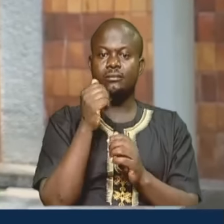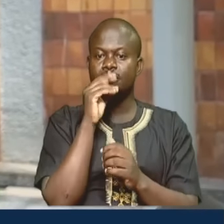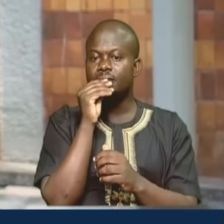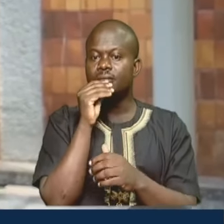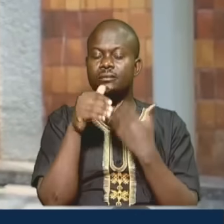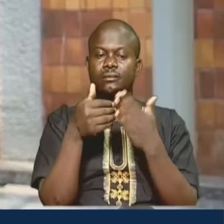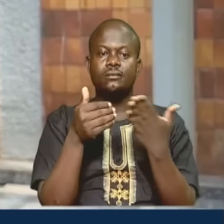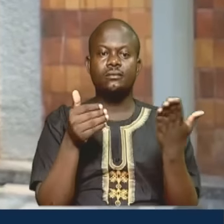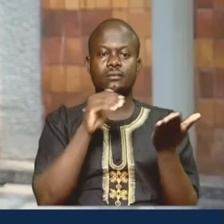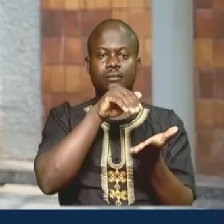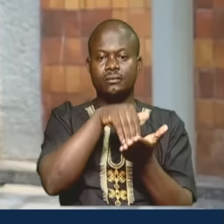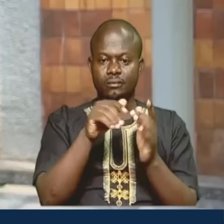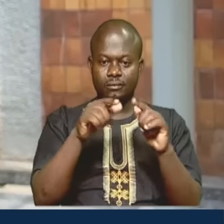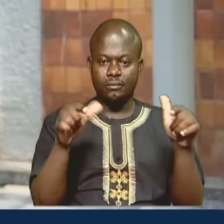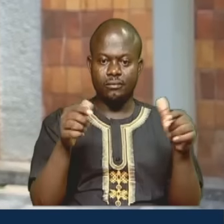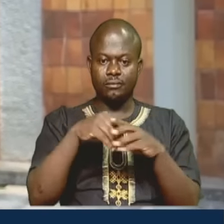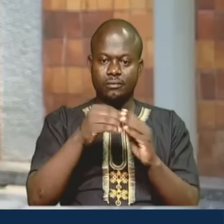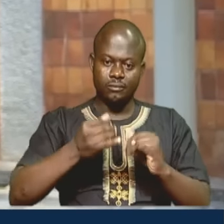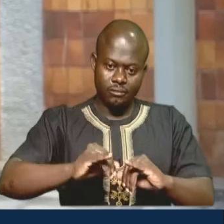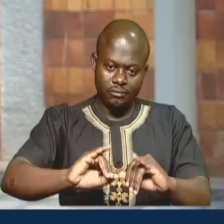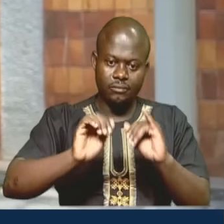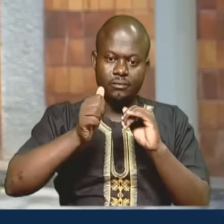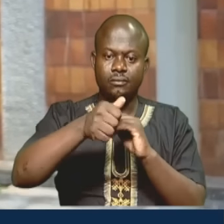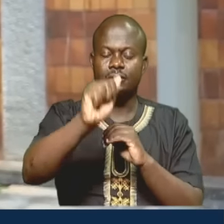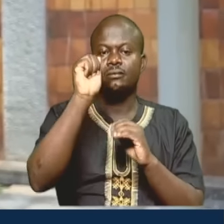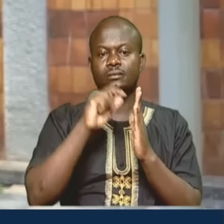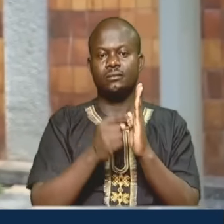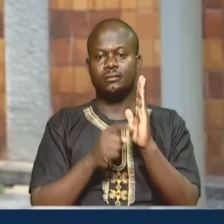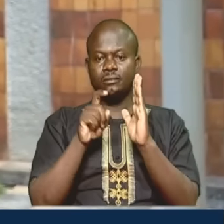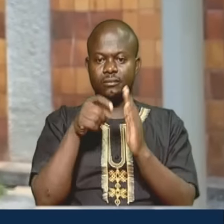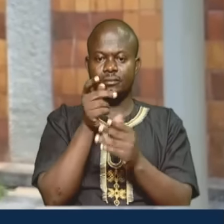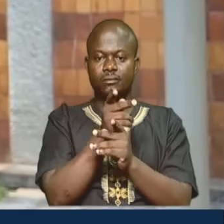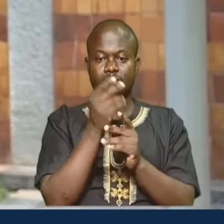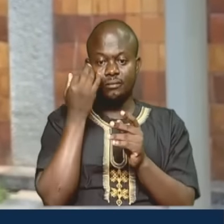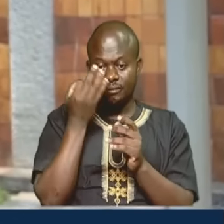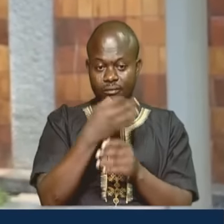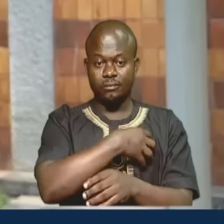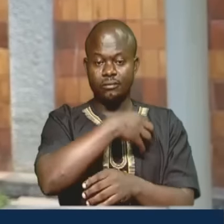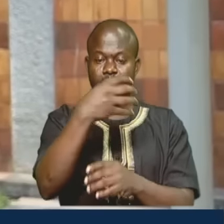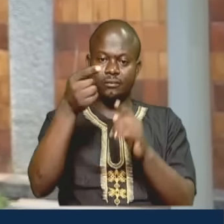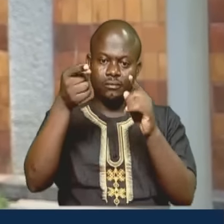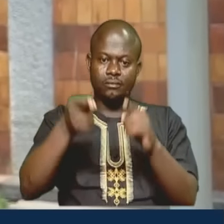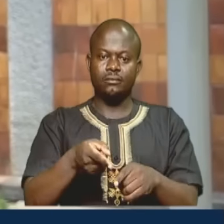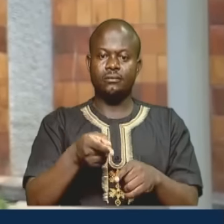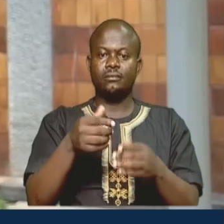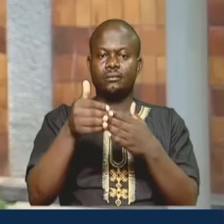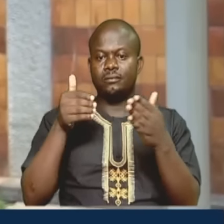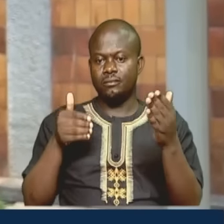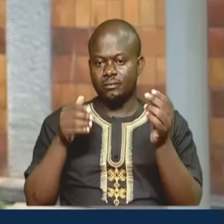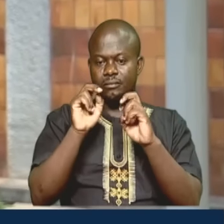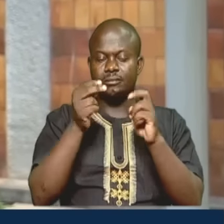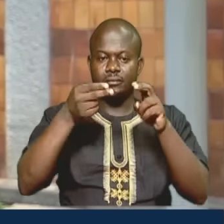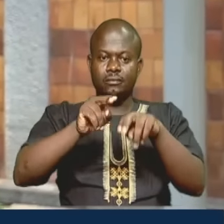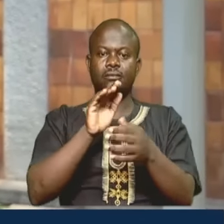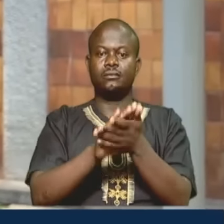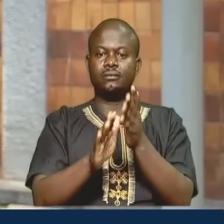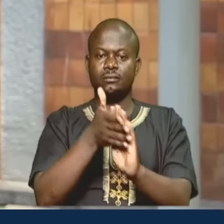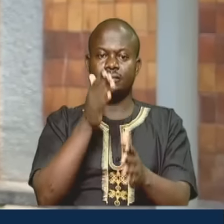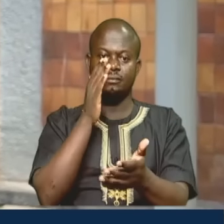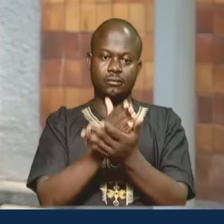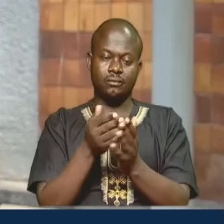yuko ikigo cy'ubutaka mu gushyira mu bikorwa iyi ngingo kigomba kwita niba uyu mutungo warabonetse mbere yuko habaho iseswa